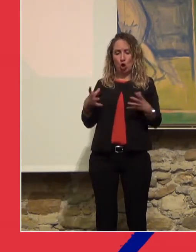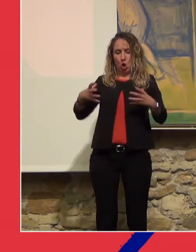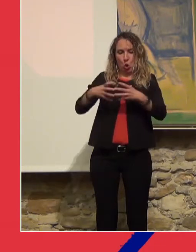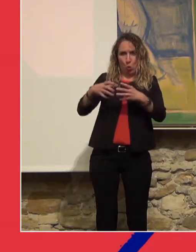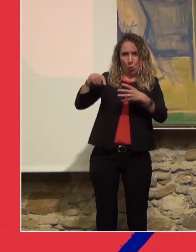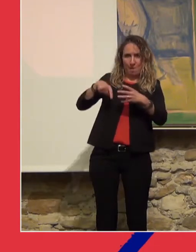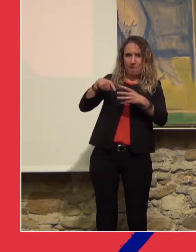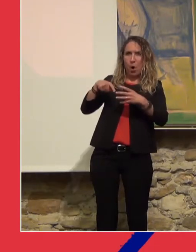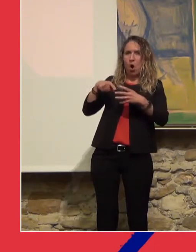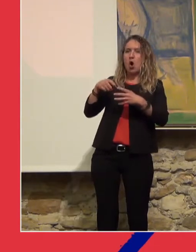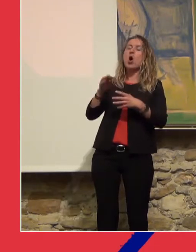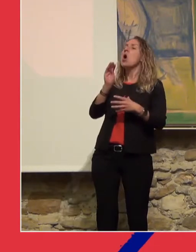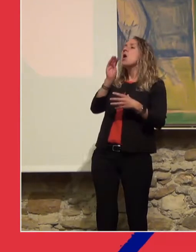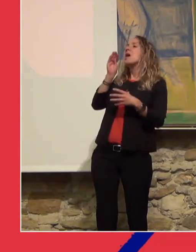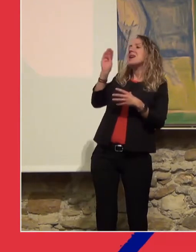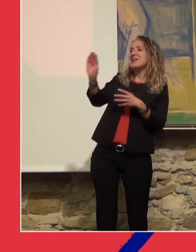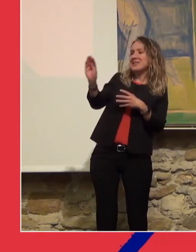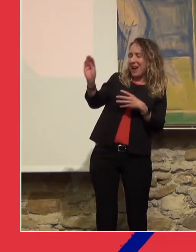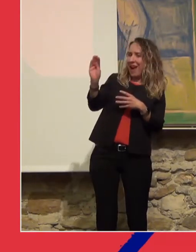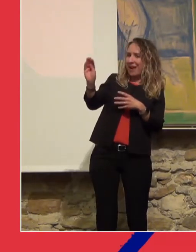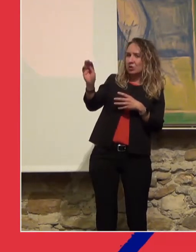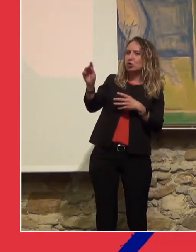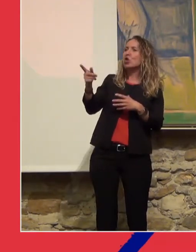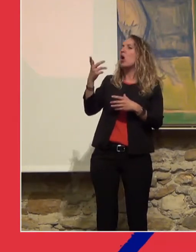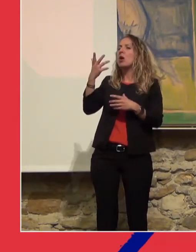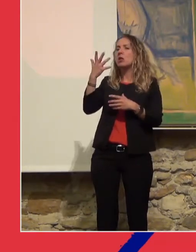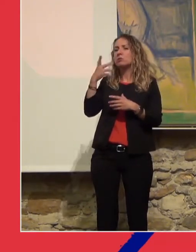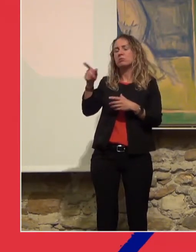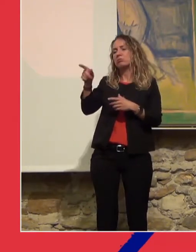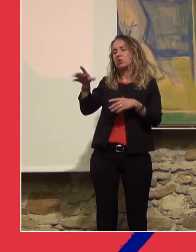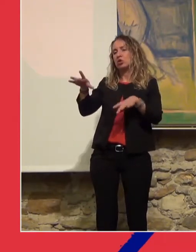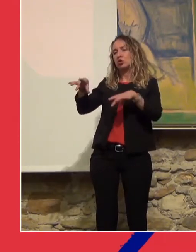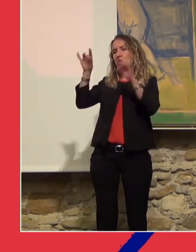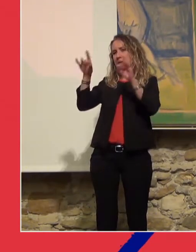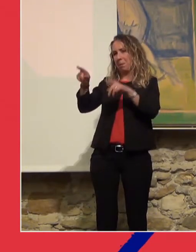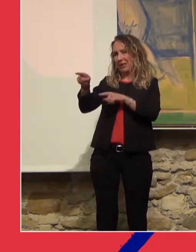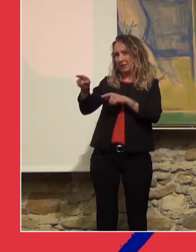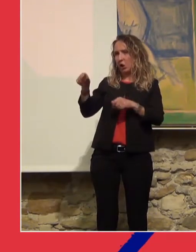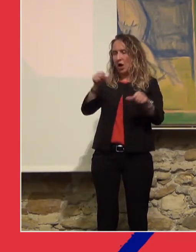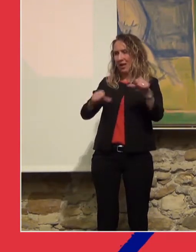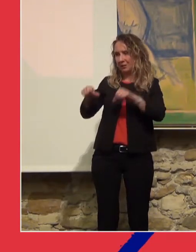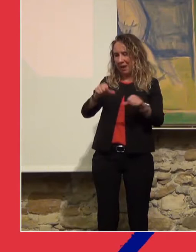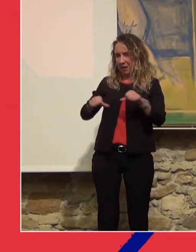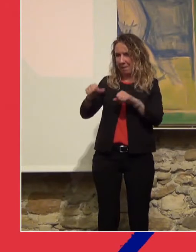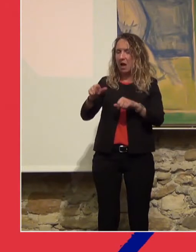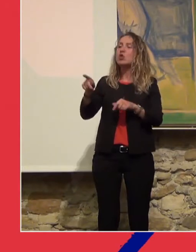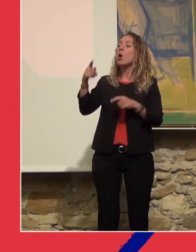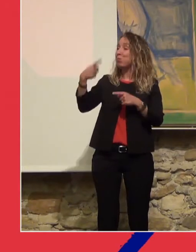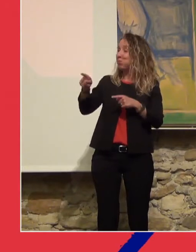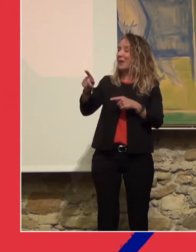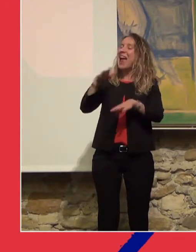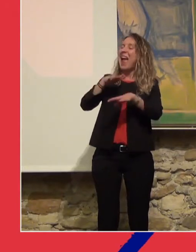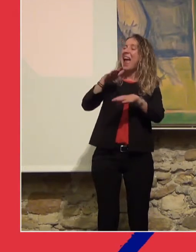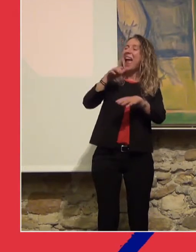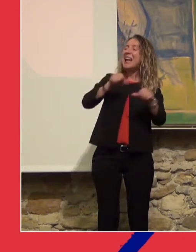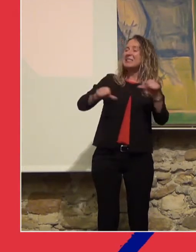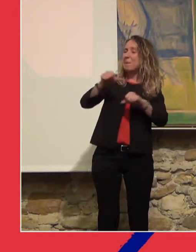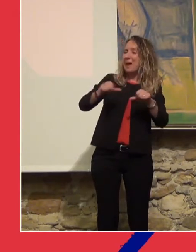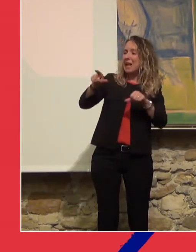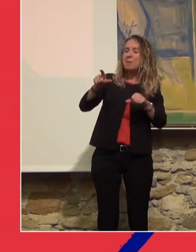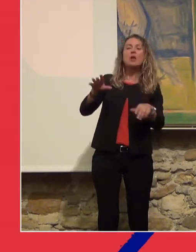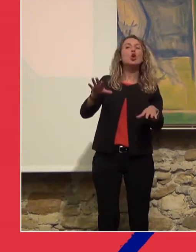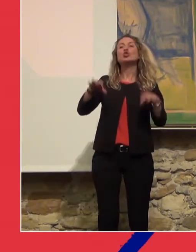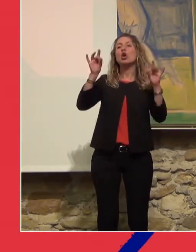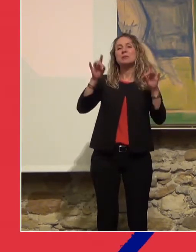Obama vietò questi esperimenti fra il 2014 e il 2017. Erano esperimenti